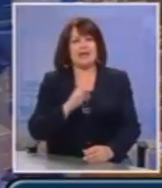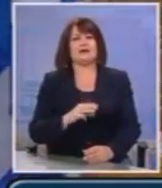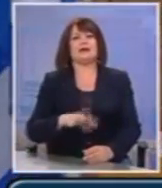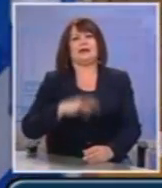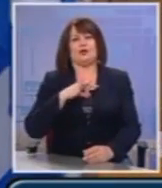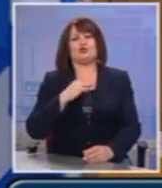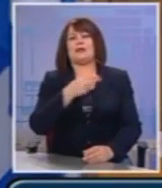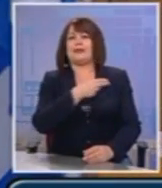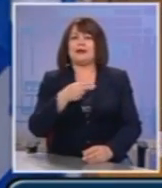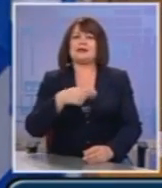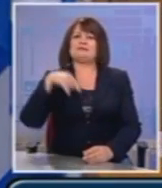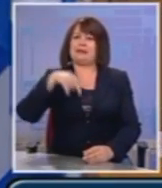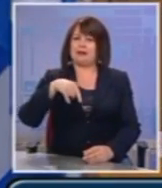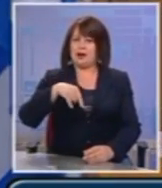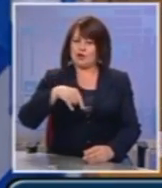θανάση